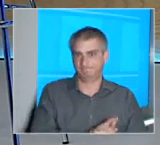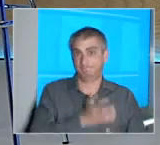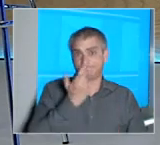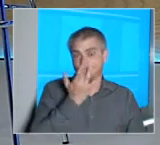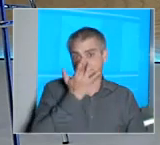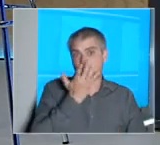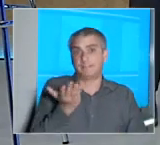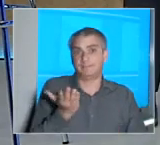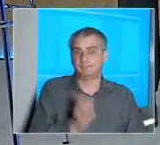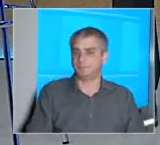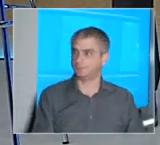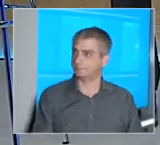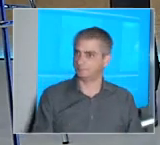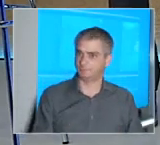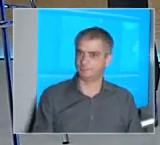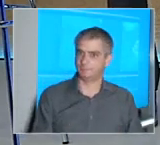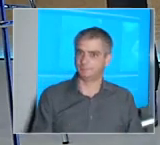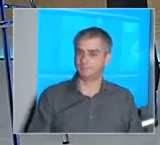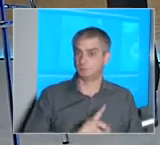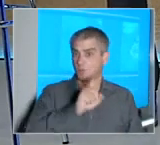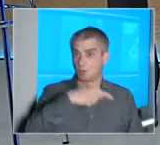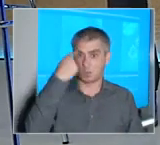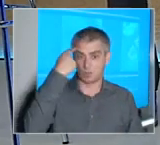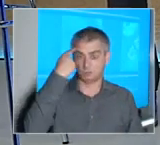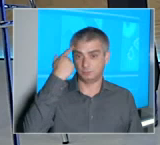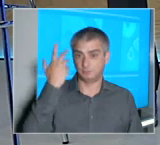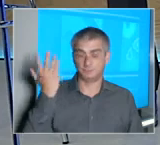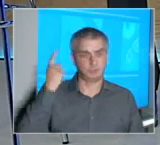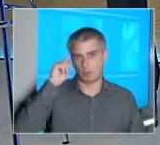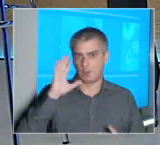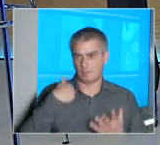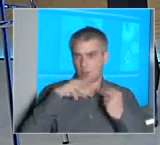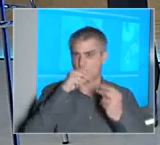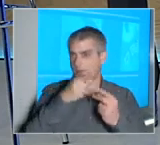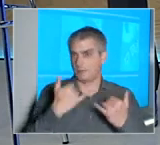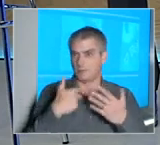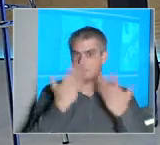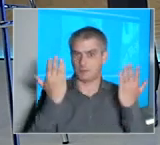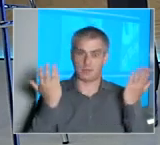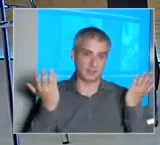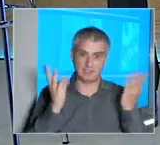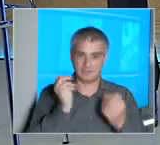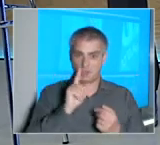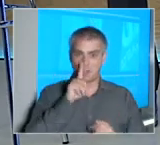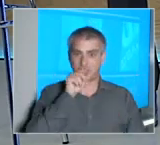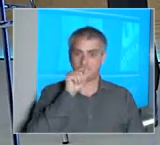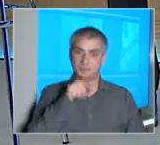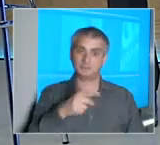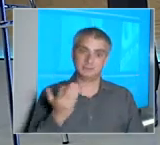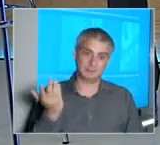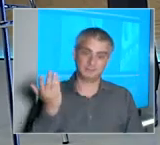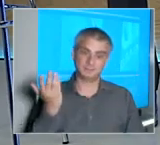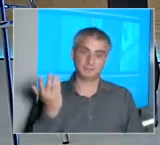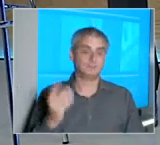מבאס. טוב, אולי הוא חשב... תשמע, אני לא יודעת אם היינו מדברים עליו הבוקר, לולא הציוץ הזה,